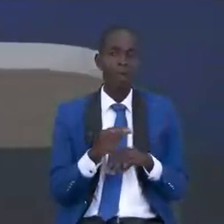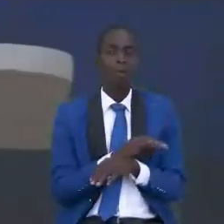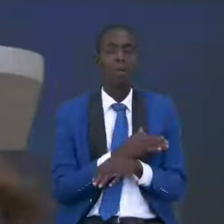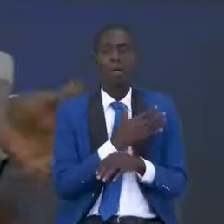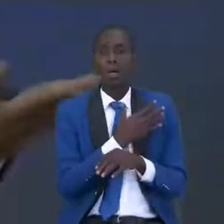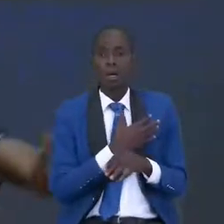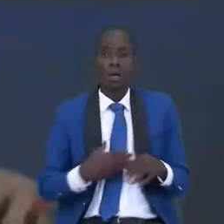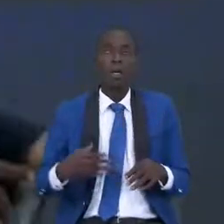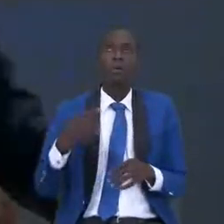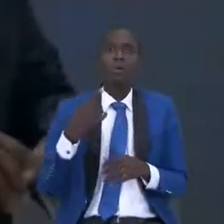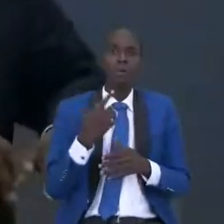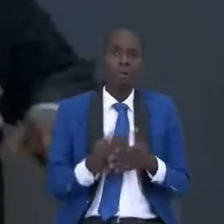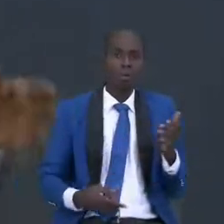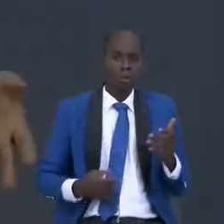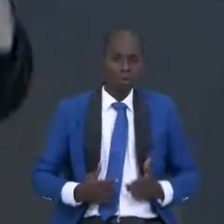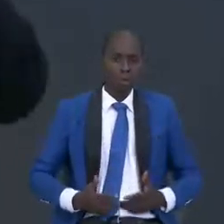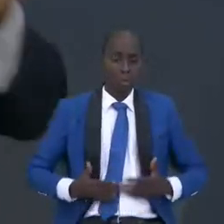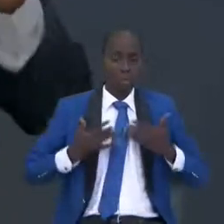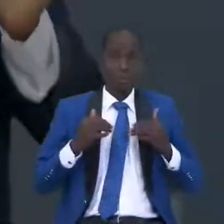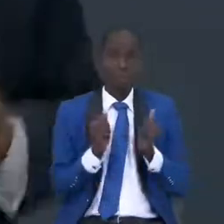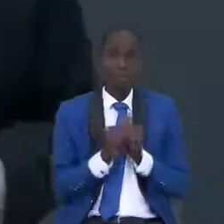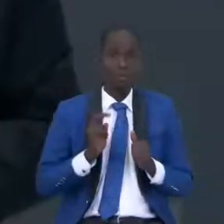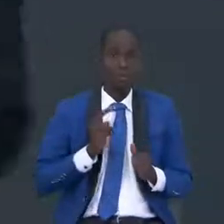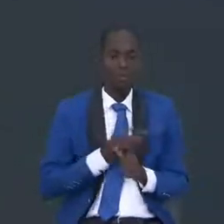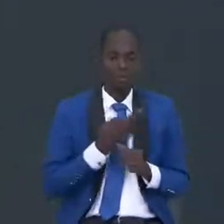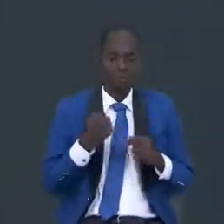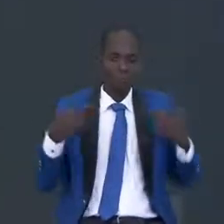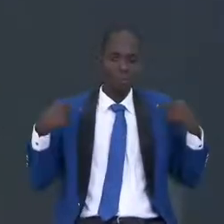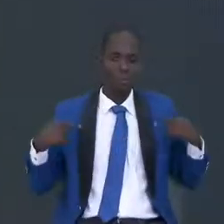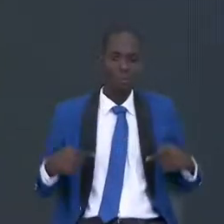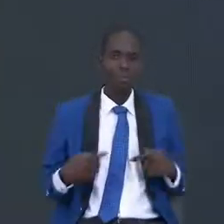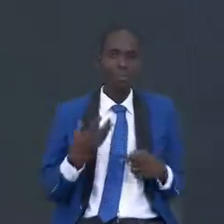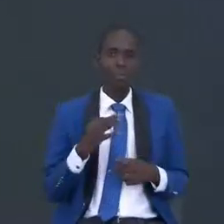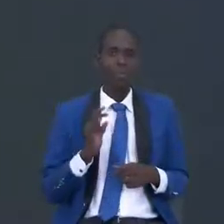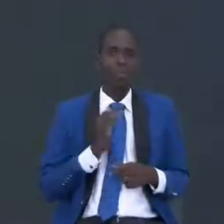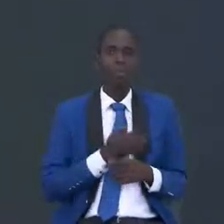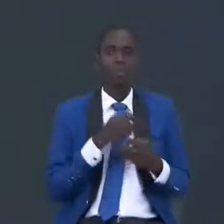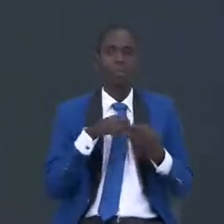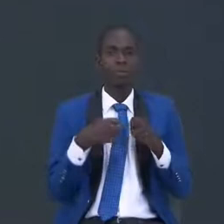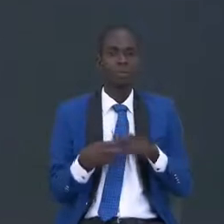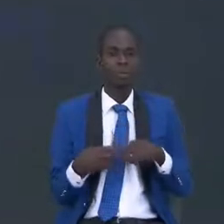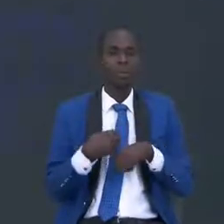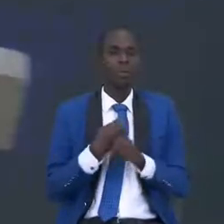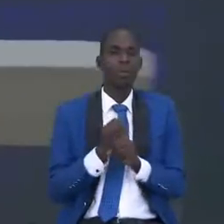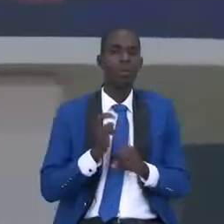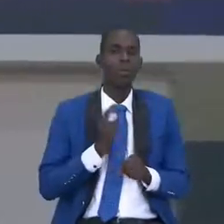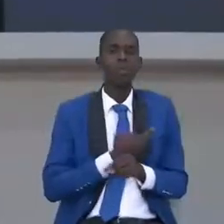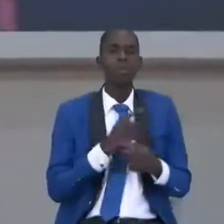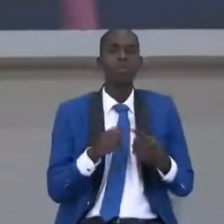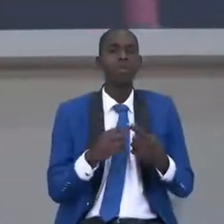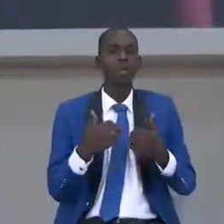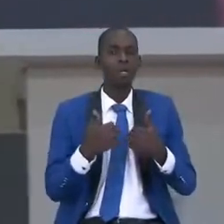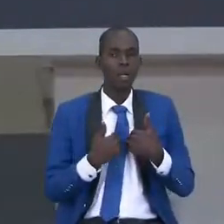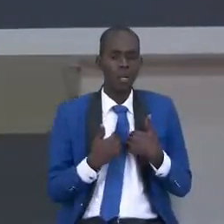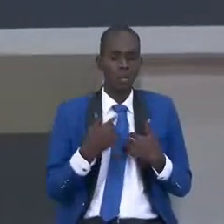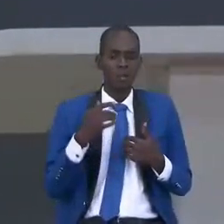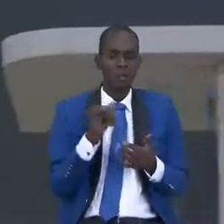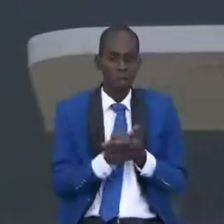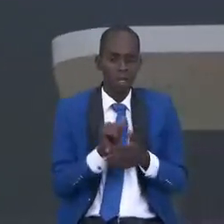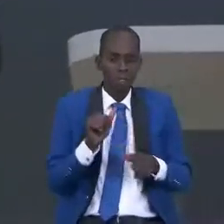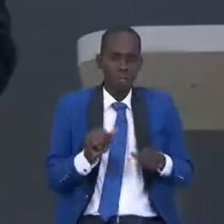qui vit avec nous, ce avec quoi nous vivons, la douleur de nos problèmes, nous amène à avoir